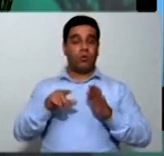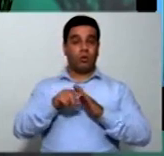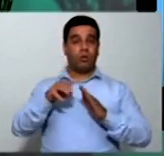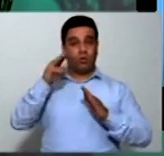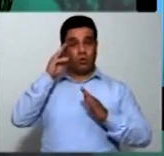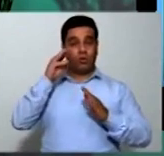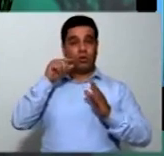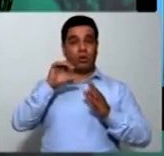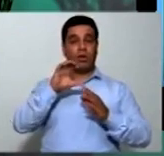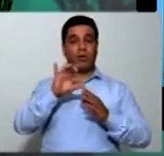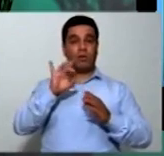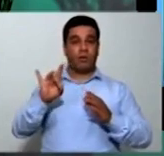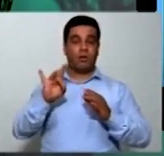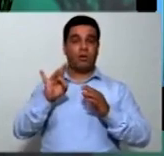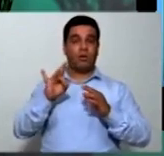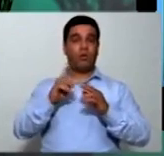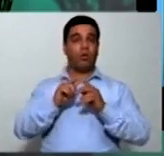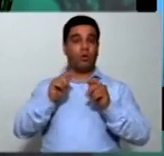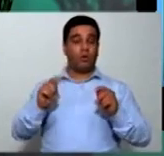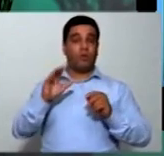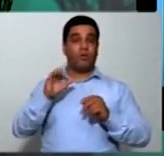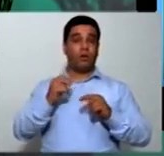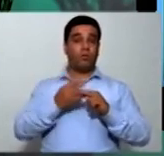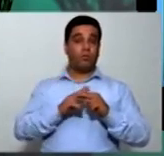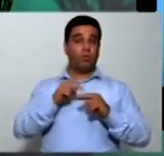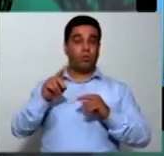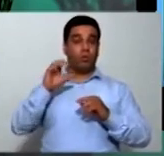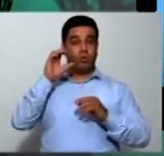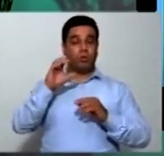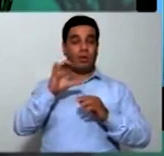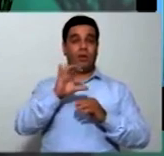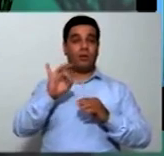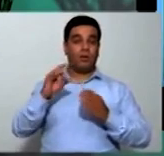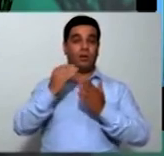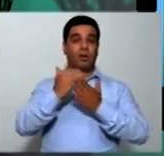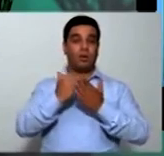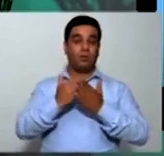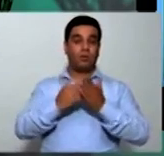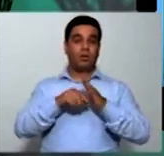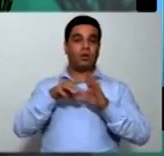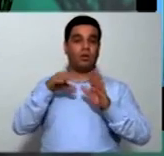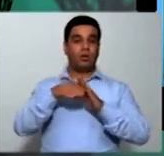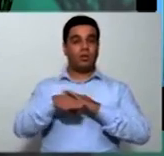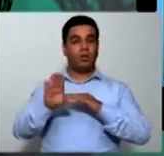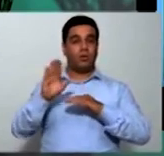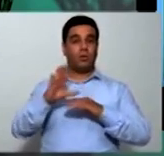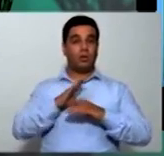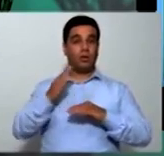Tojikiston SSR tashkil topdi va u O'zbekiston SSR tarkibidan chiqib ketdi.